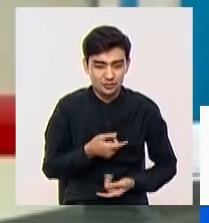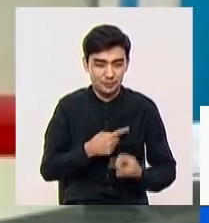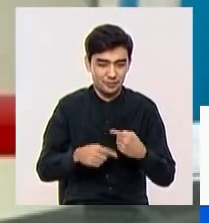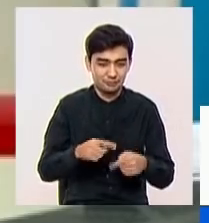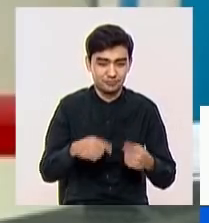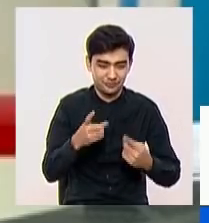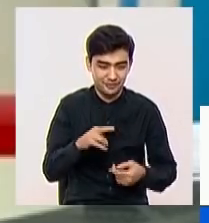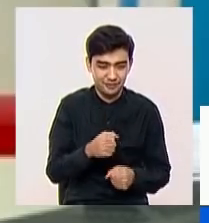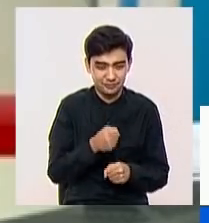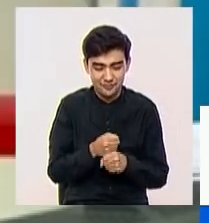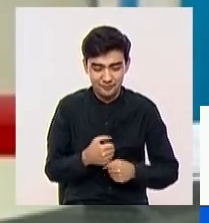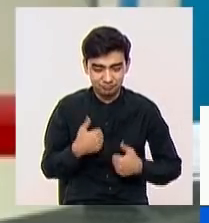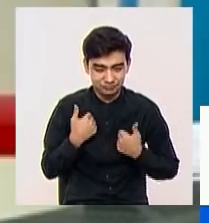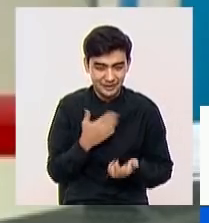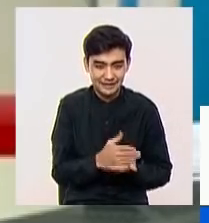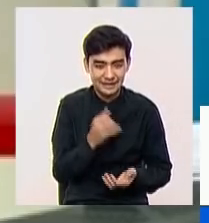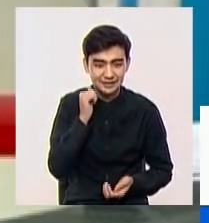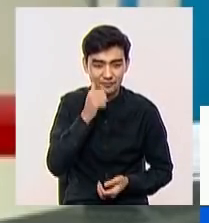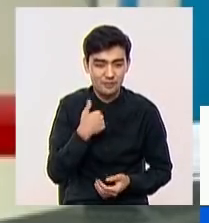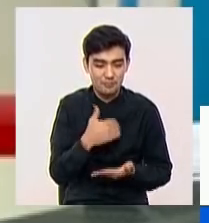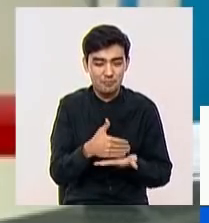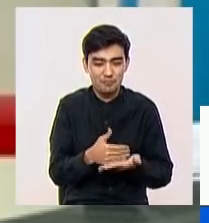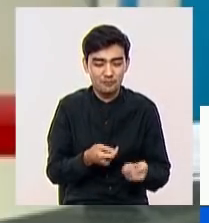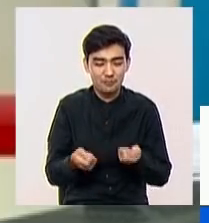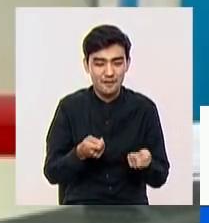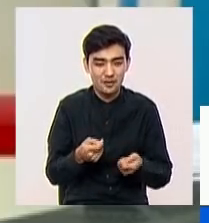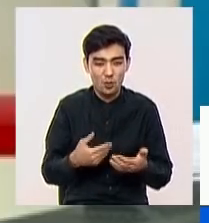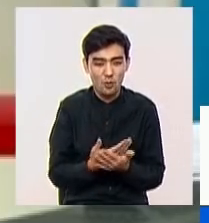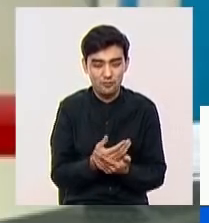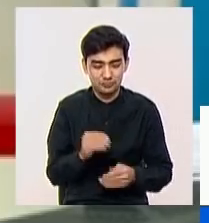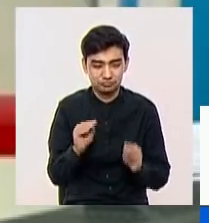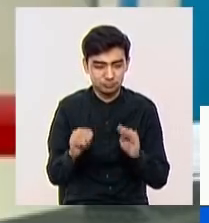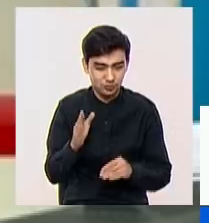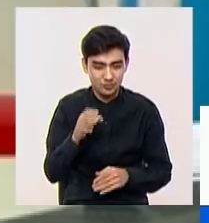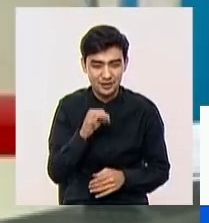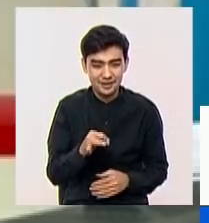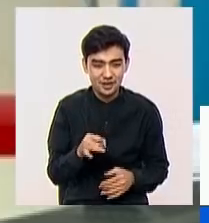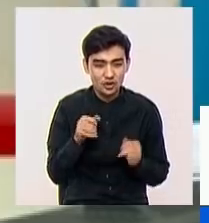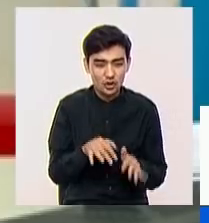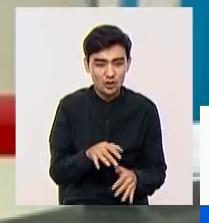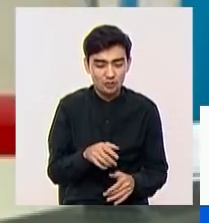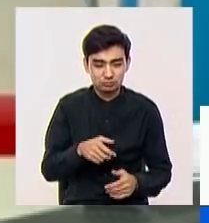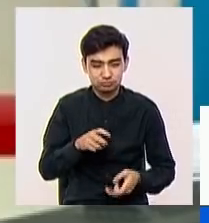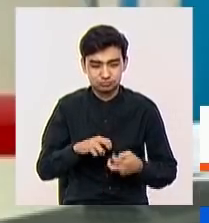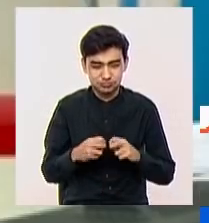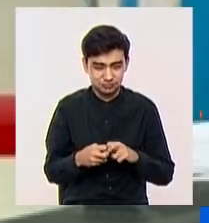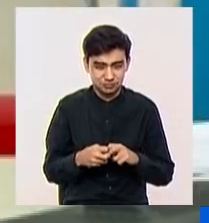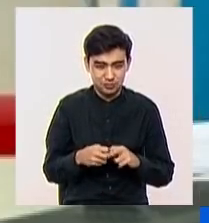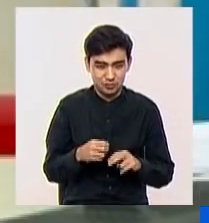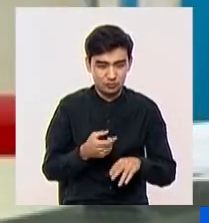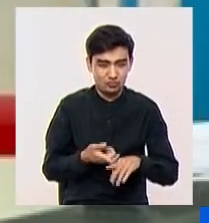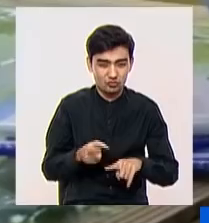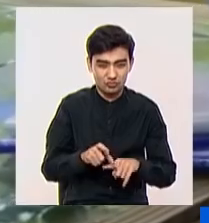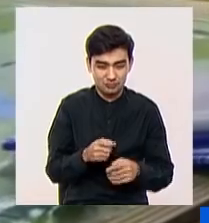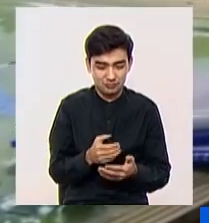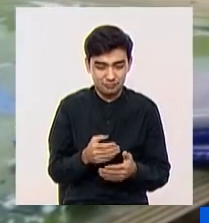в парламент предложение по новому составу правительства и поставлю конкретной задачи по решению острых проблем в социально-экономической